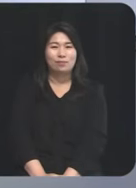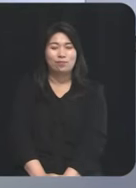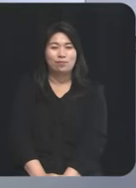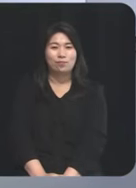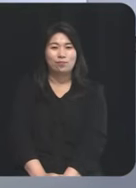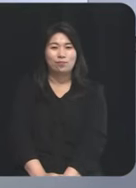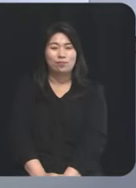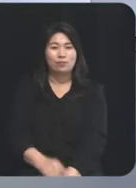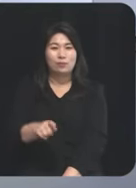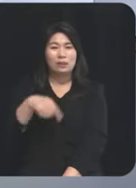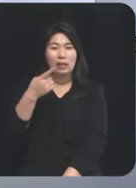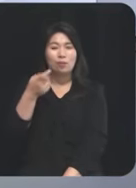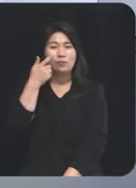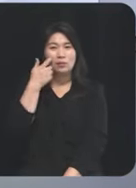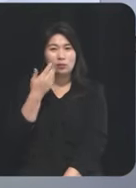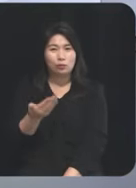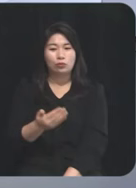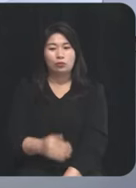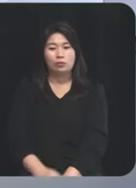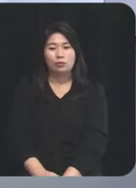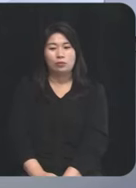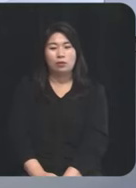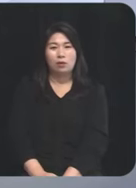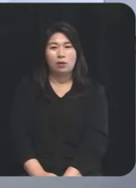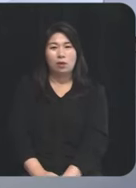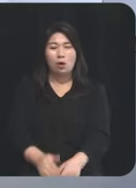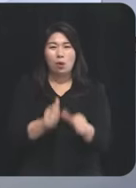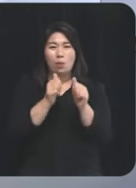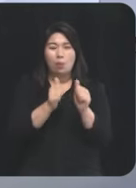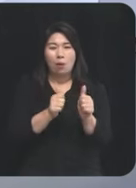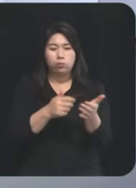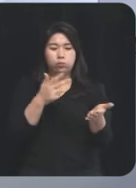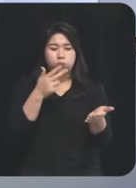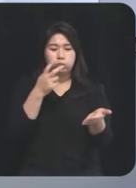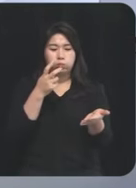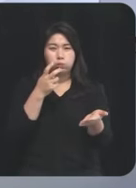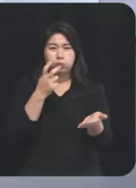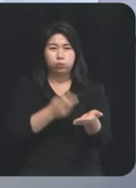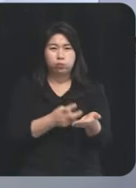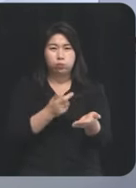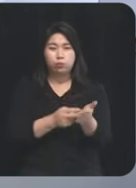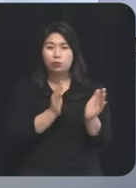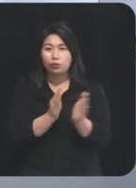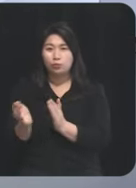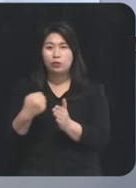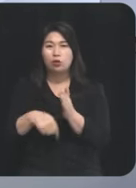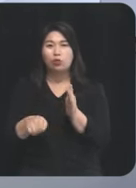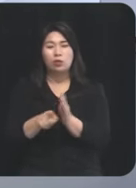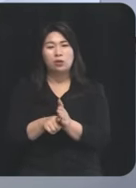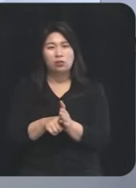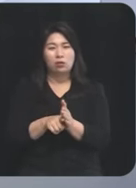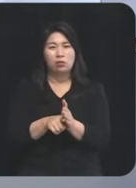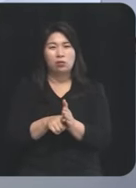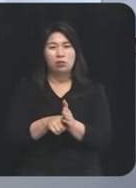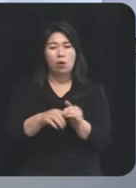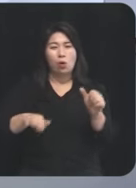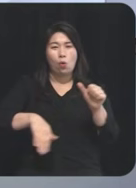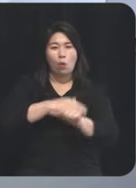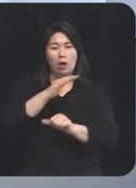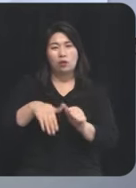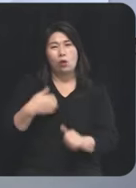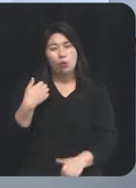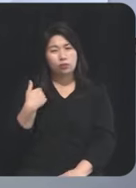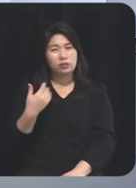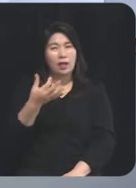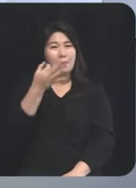다음 질문 드리도록 하겠습니다. 수년 동안 입법을 위해서 다양한 논의가 이루어졌는데 제도화되지 못했던 환경